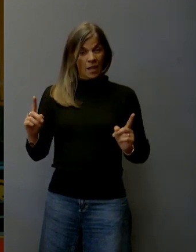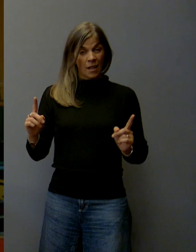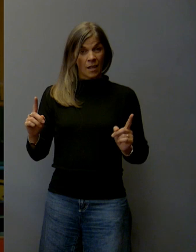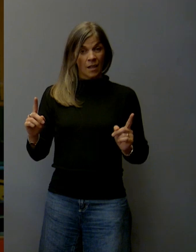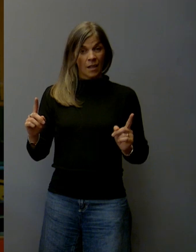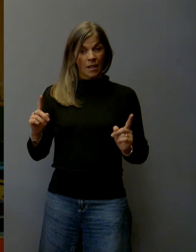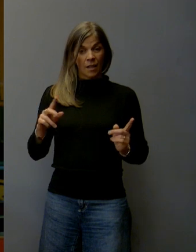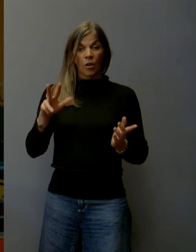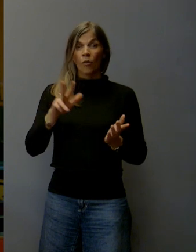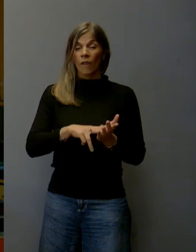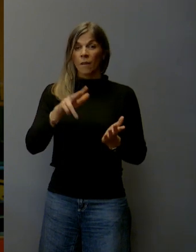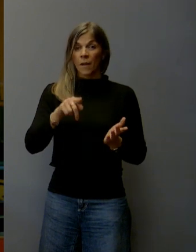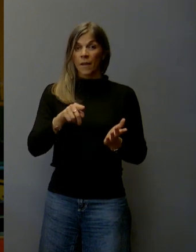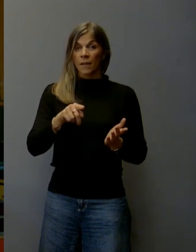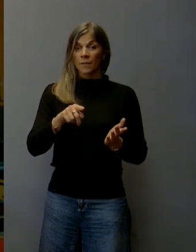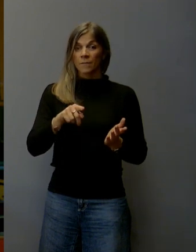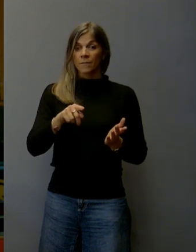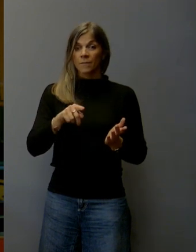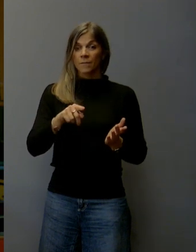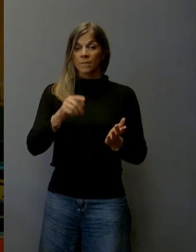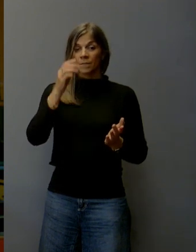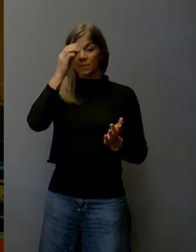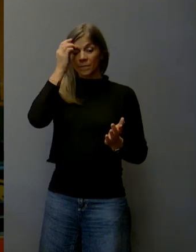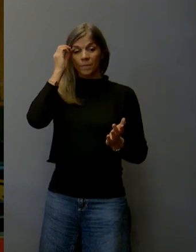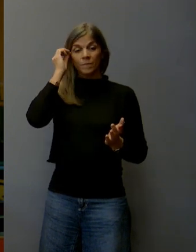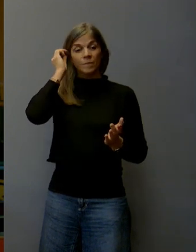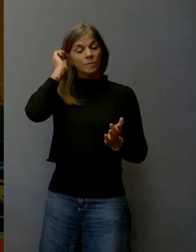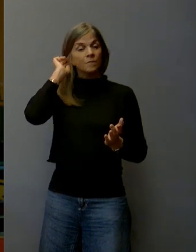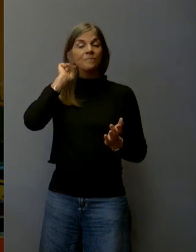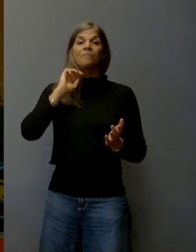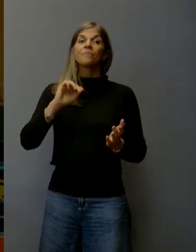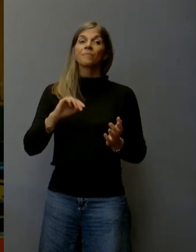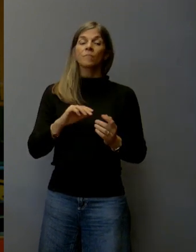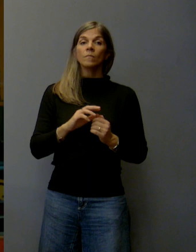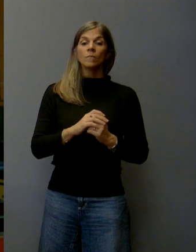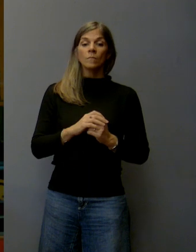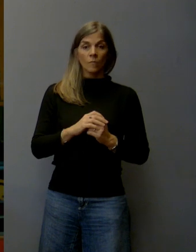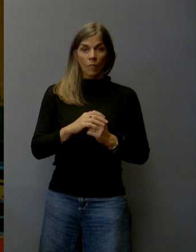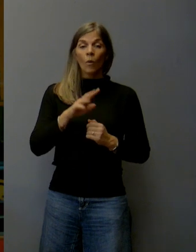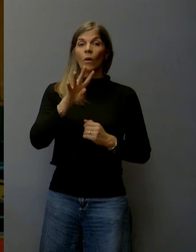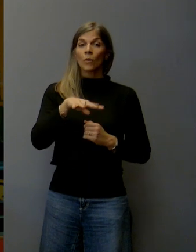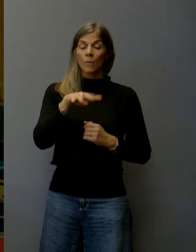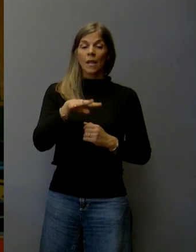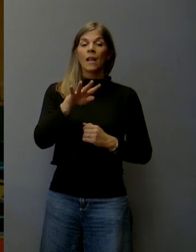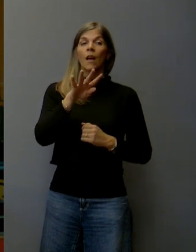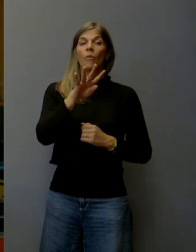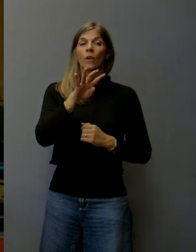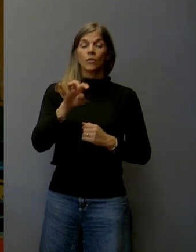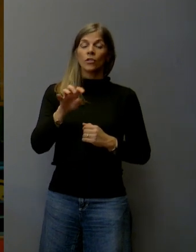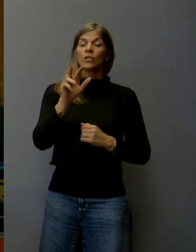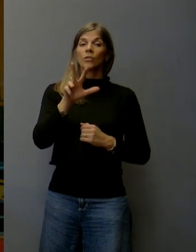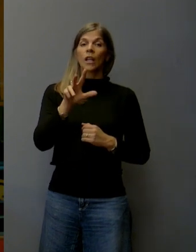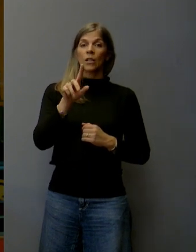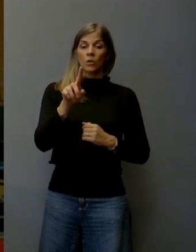mi conferma così scusi in realtà il 4.431